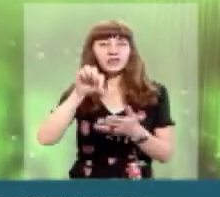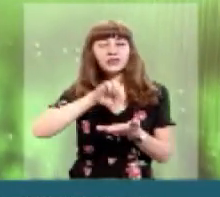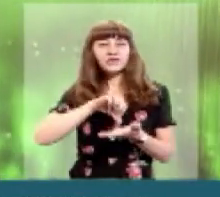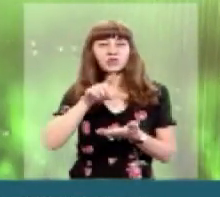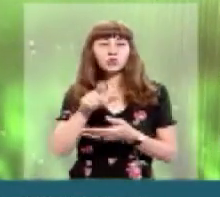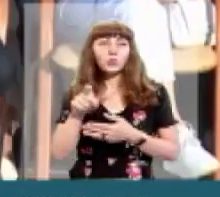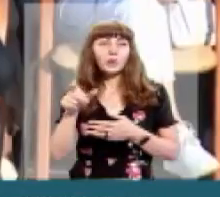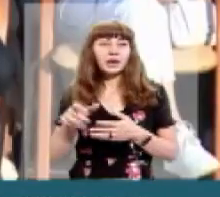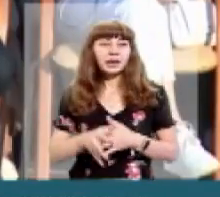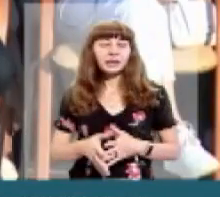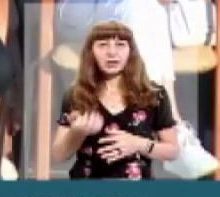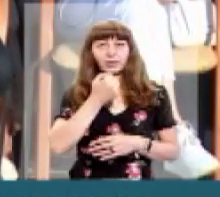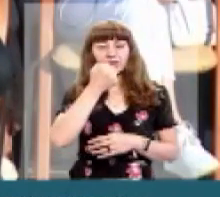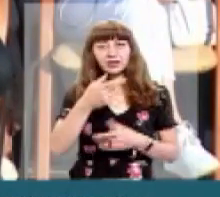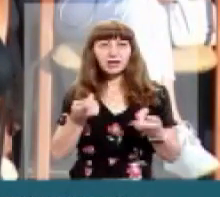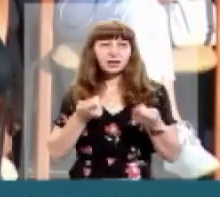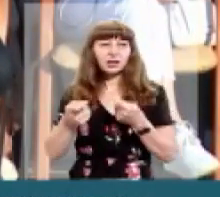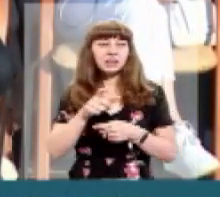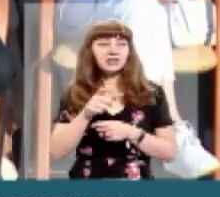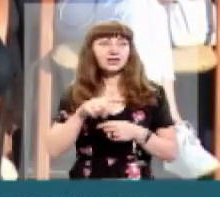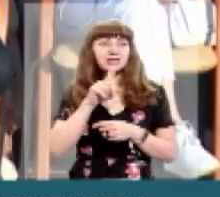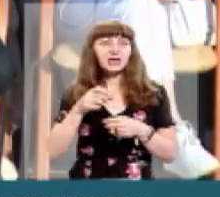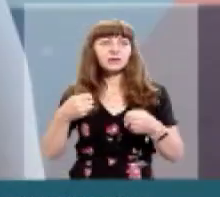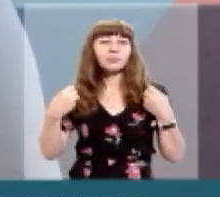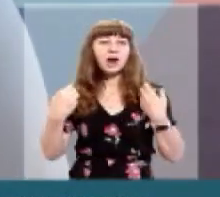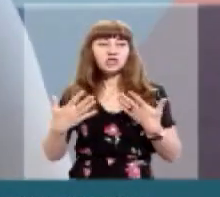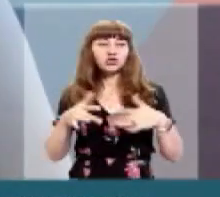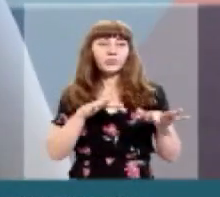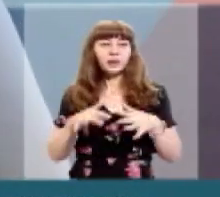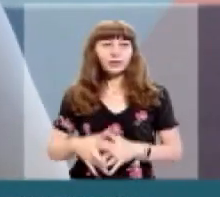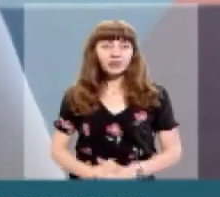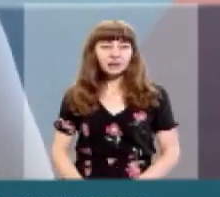осындай мерекелік атмосфера үшін ұйымдастырушыларға алғыстарын айтады.